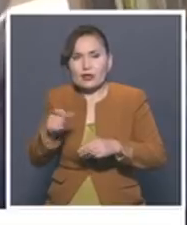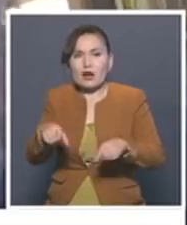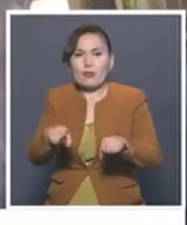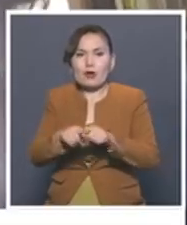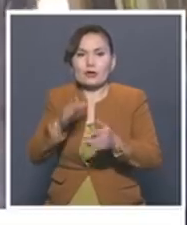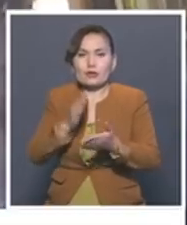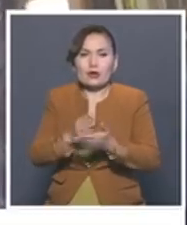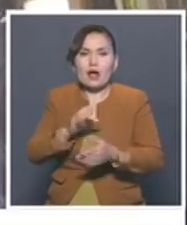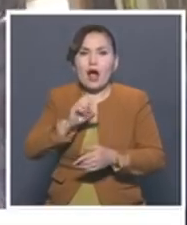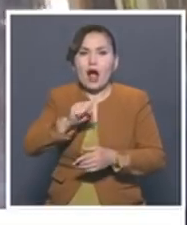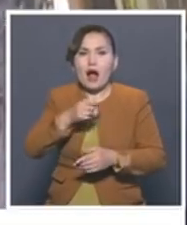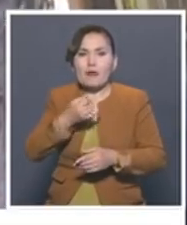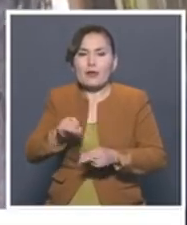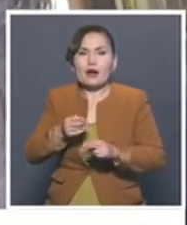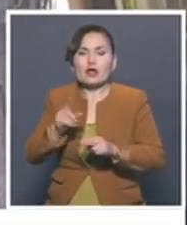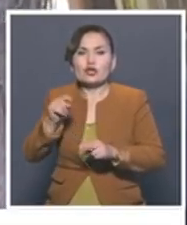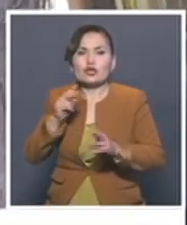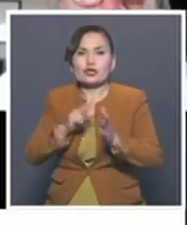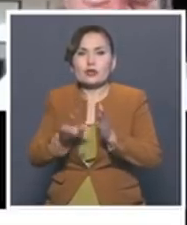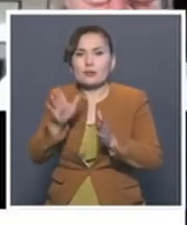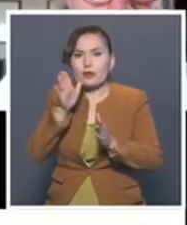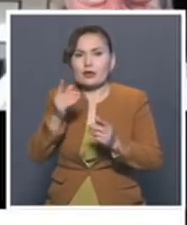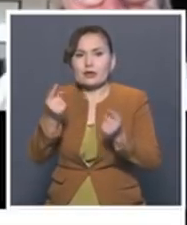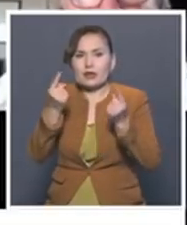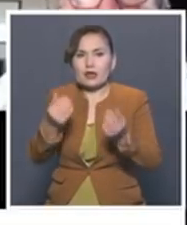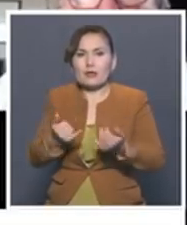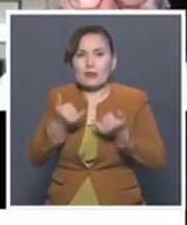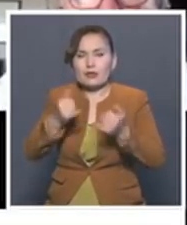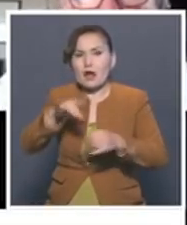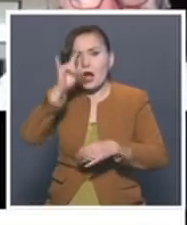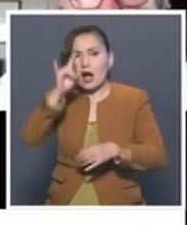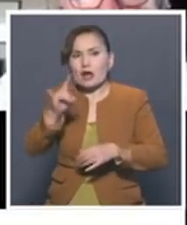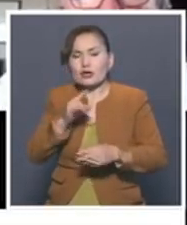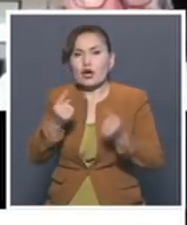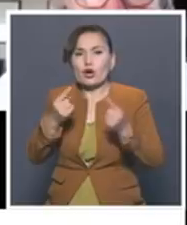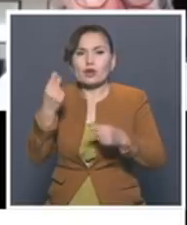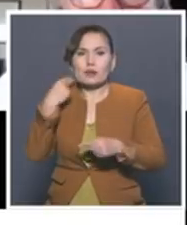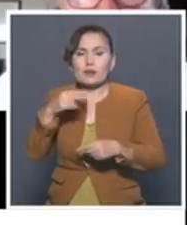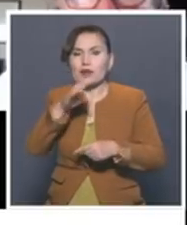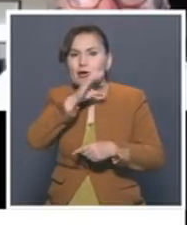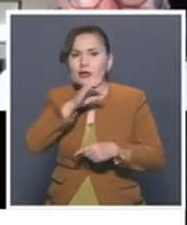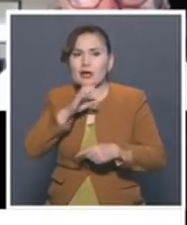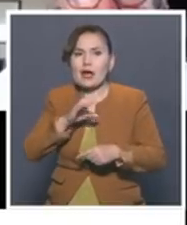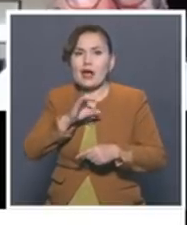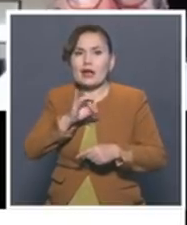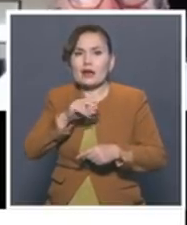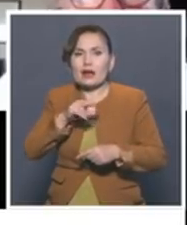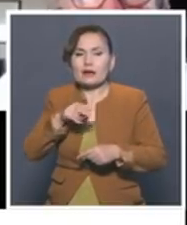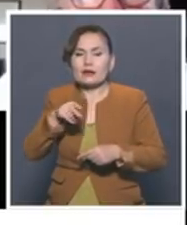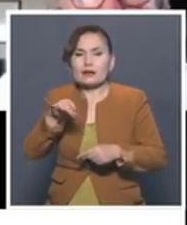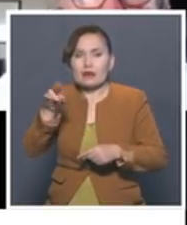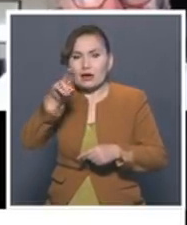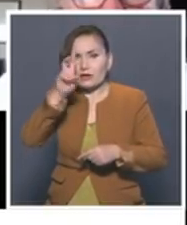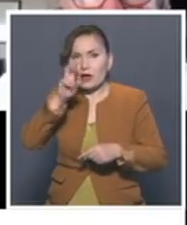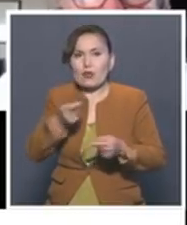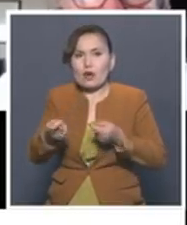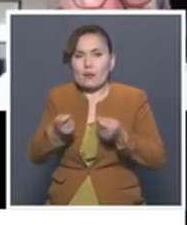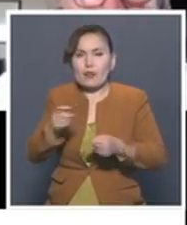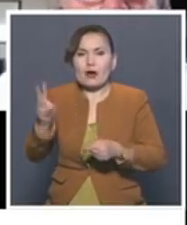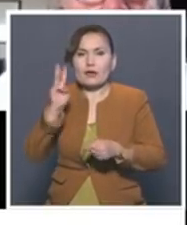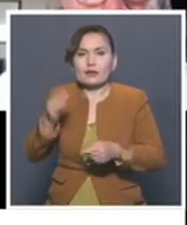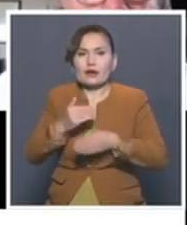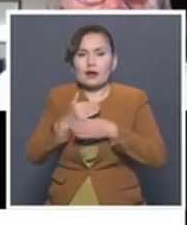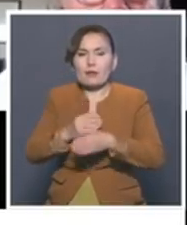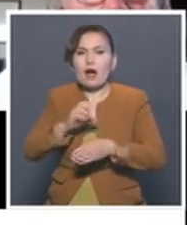Бұдан бөлек Абай Құнанбайұлының 175 жылдығы мерейтой аясында Қазақстанның Ұлыбритания және Солтүстік Ирландия құрама корольдігіндегі елшілігі